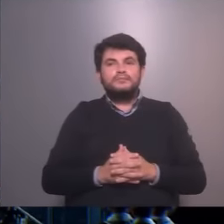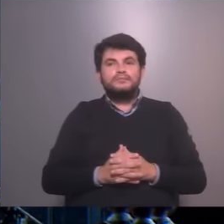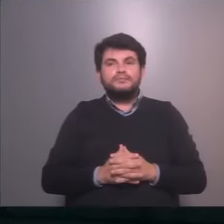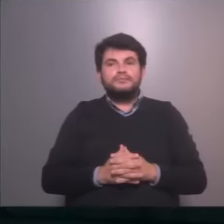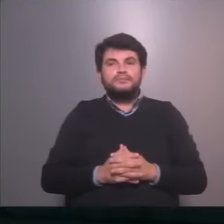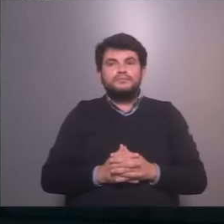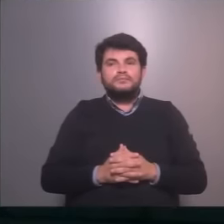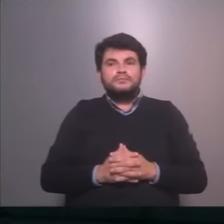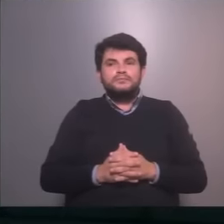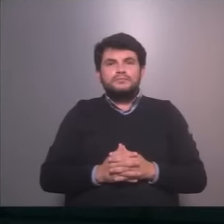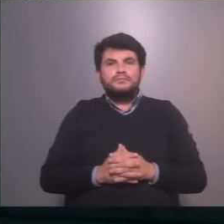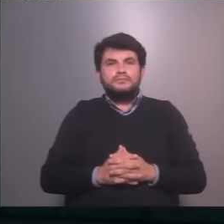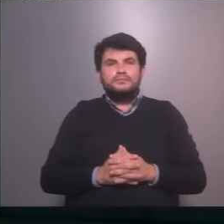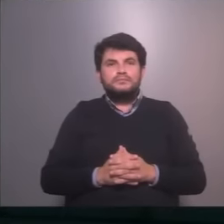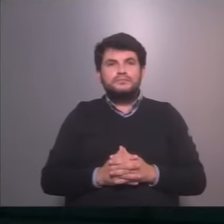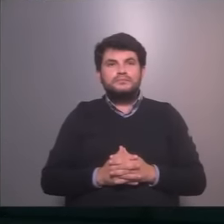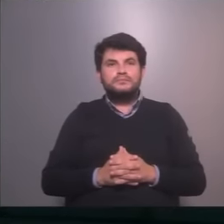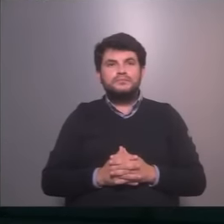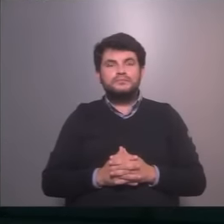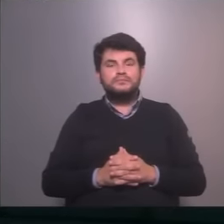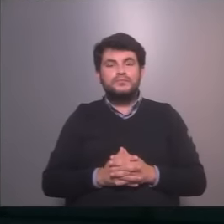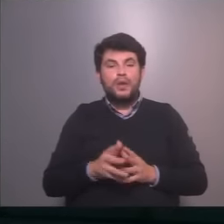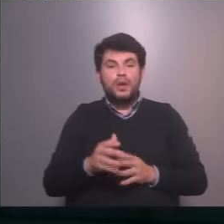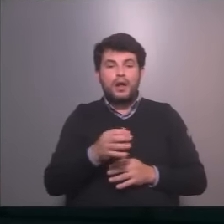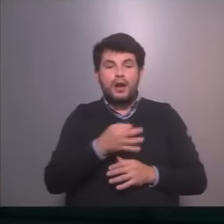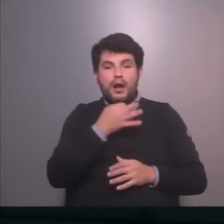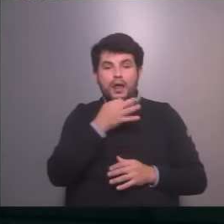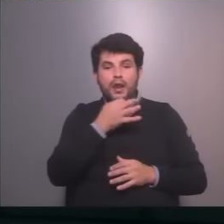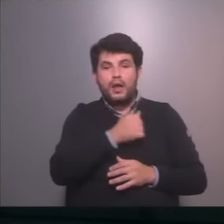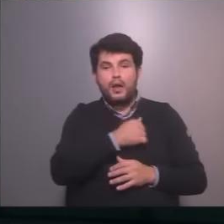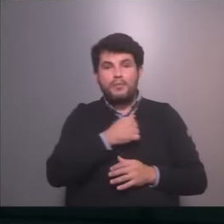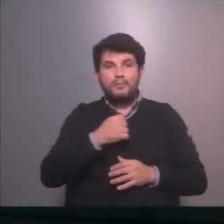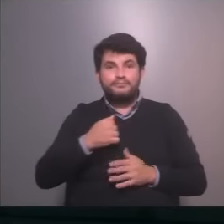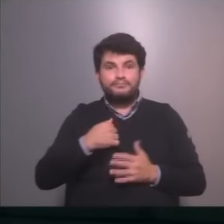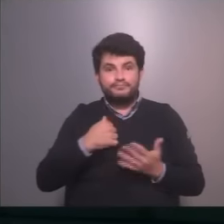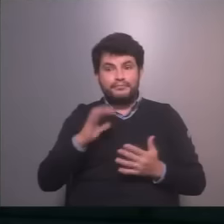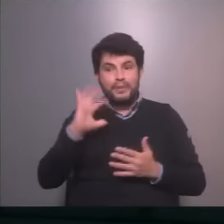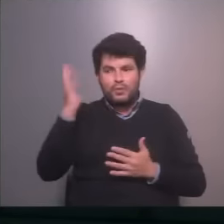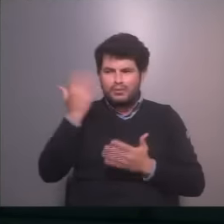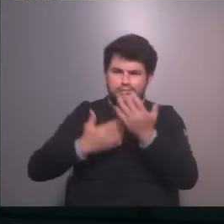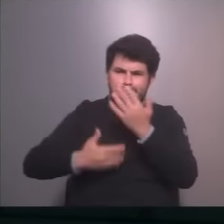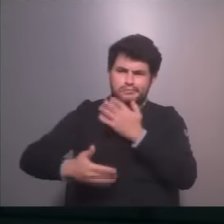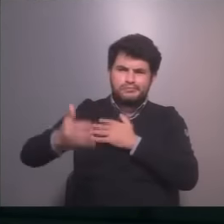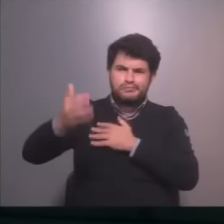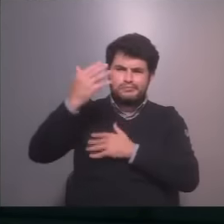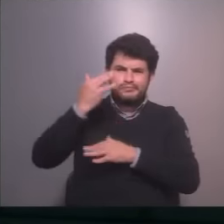Thank you.